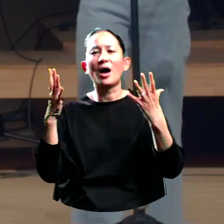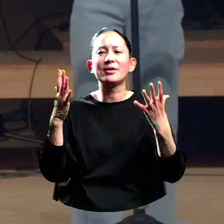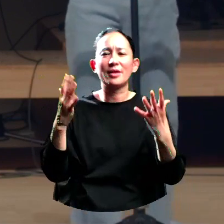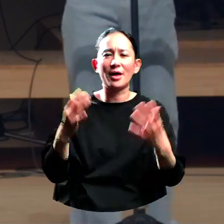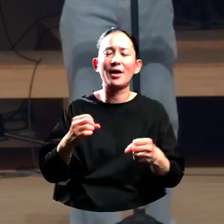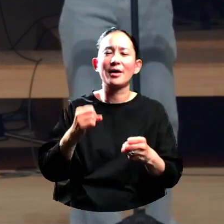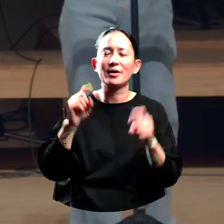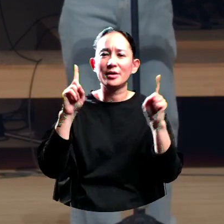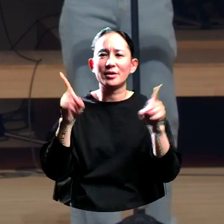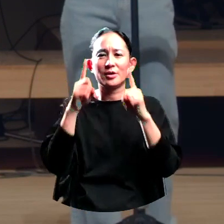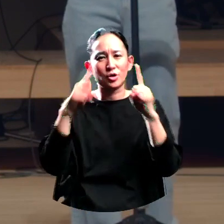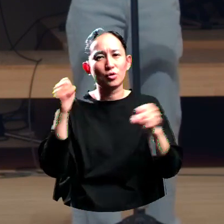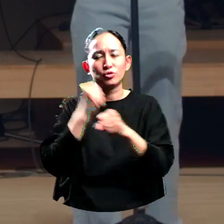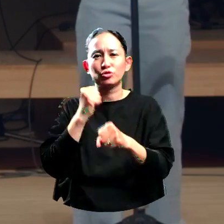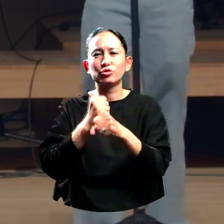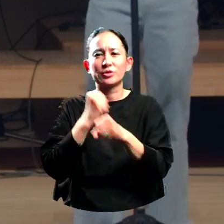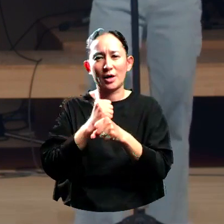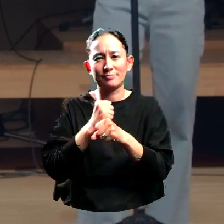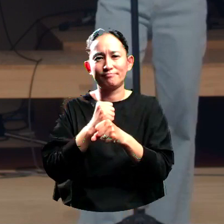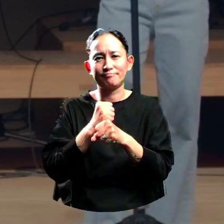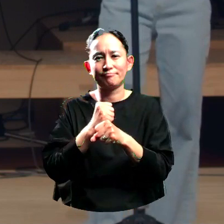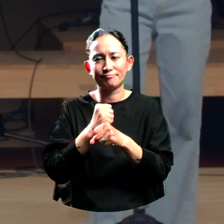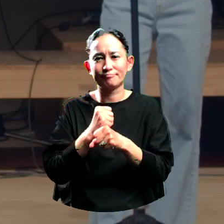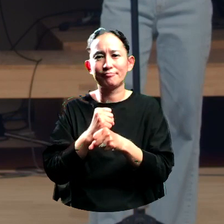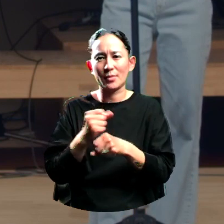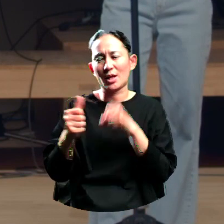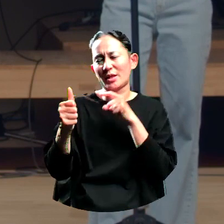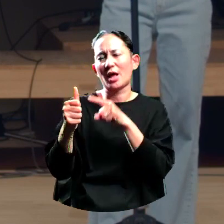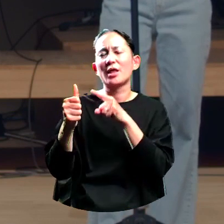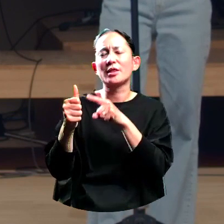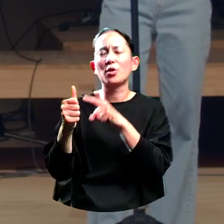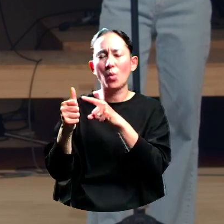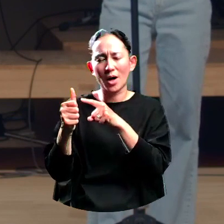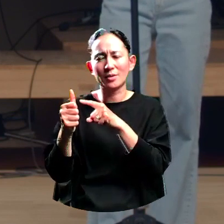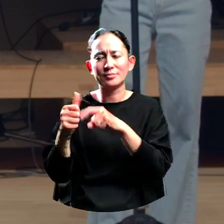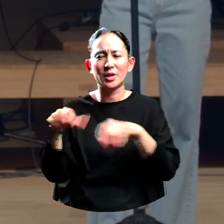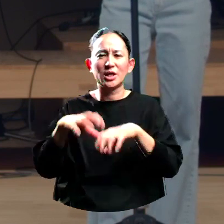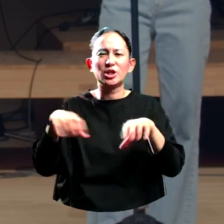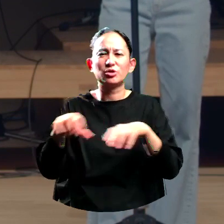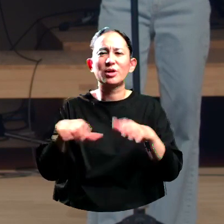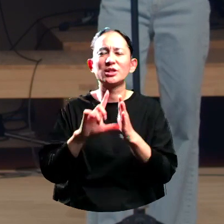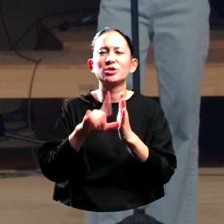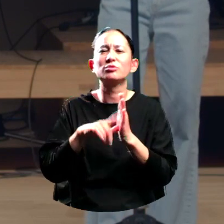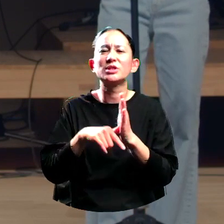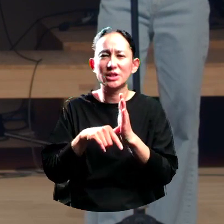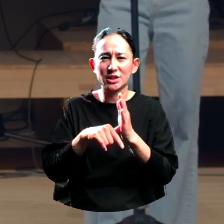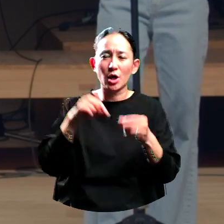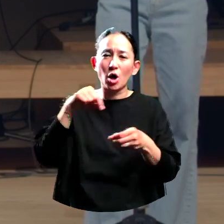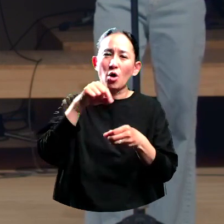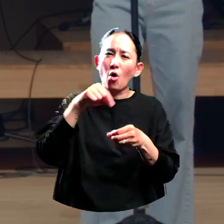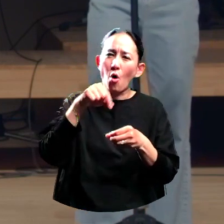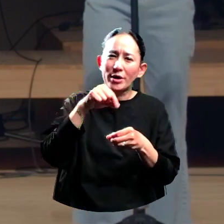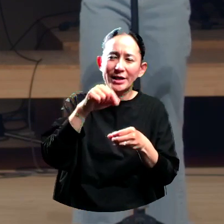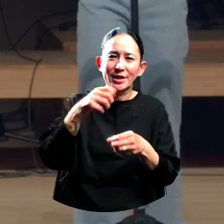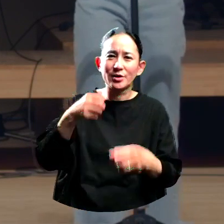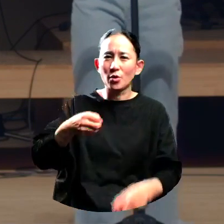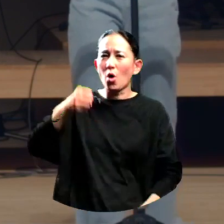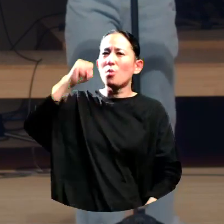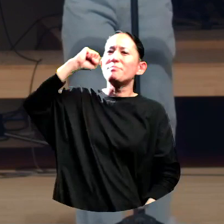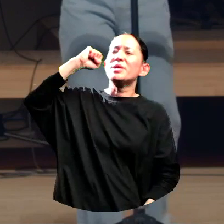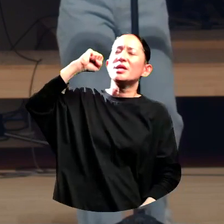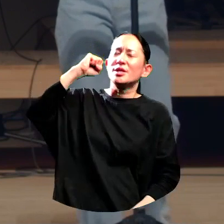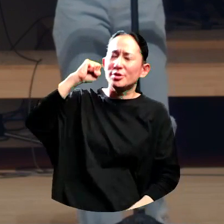こういう人によく見られるケースですけど、ヘンデルも例に漏れず、ヘンデルはコーヒーとビールをもうガブ飲みしてハイパーになって仕事